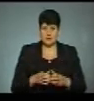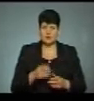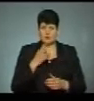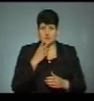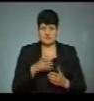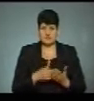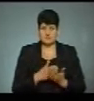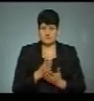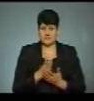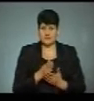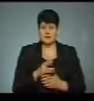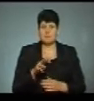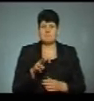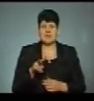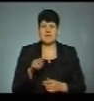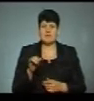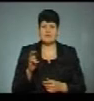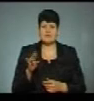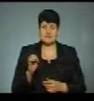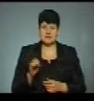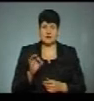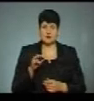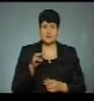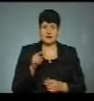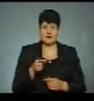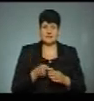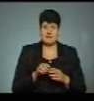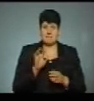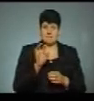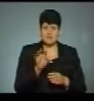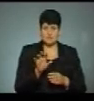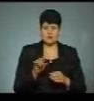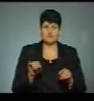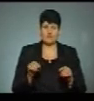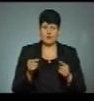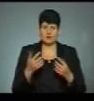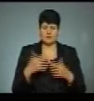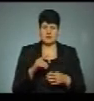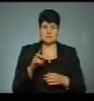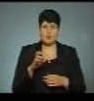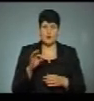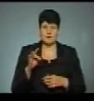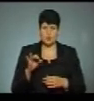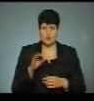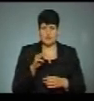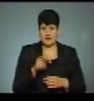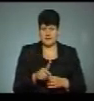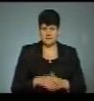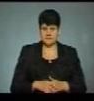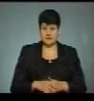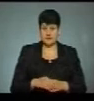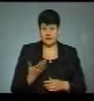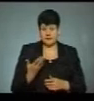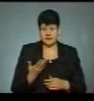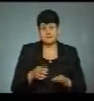то Млиновецька ОТГ – таке п'ятно посередині вже створеної діючої Зборівської ОТГ. І по логіці